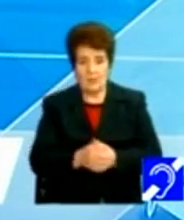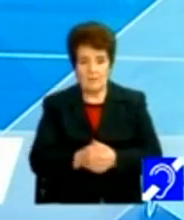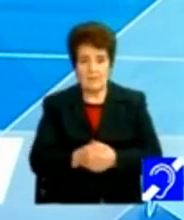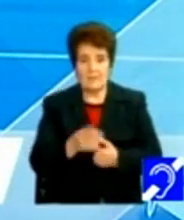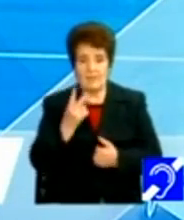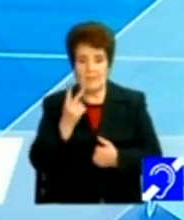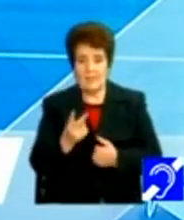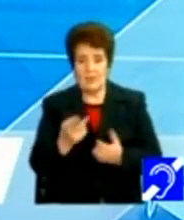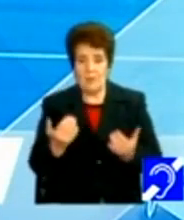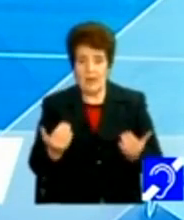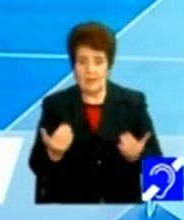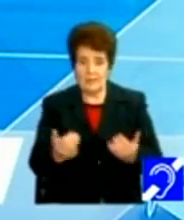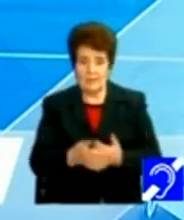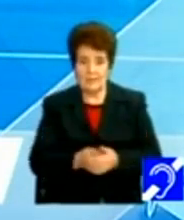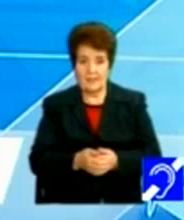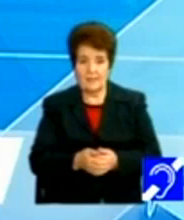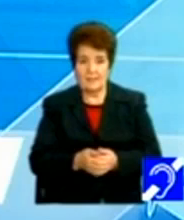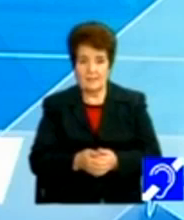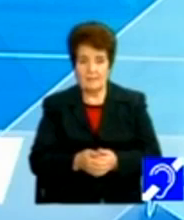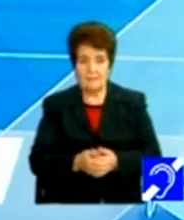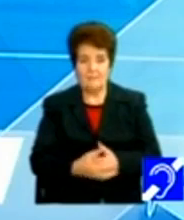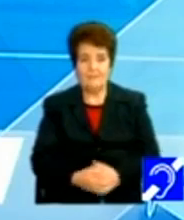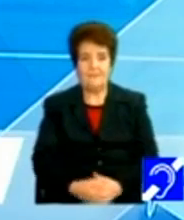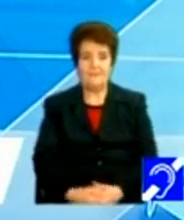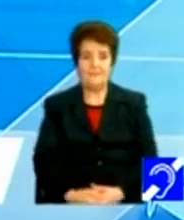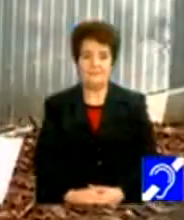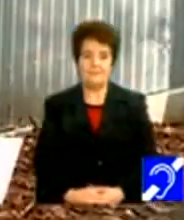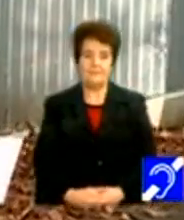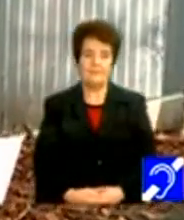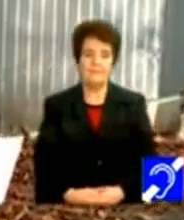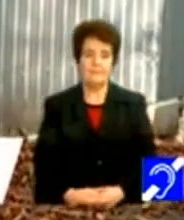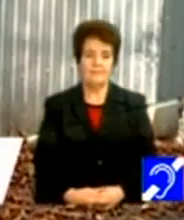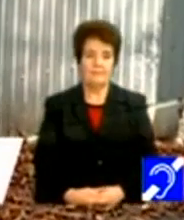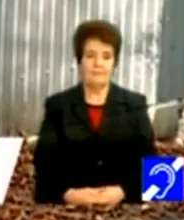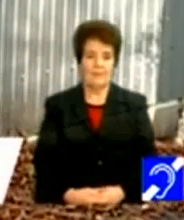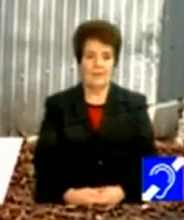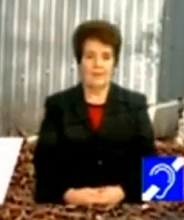vedem astăzi ce material ne-au pregătit colegii de la știri.